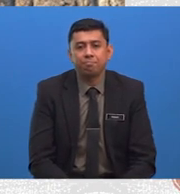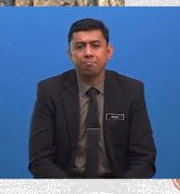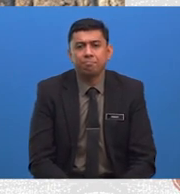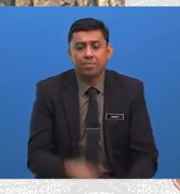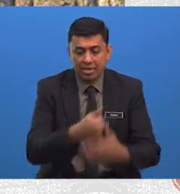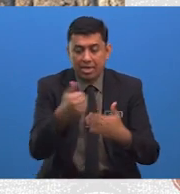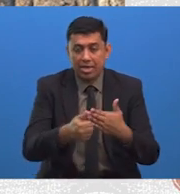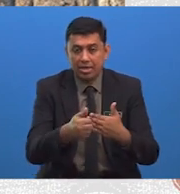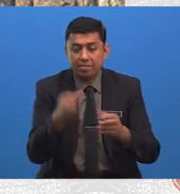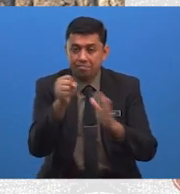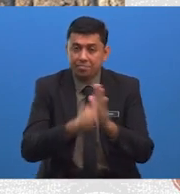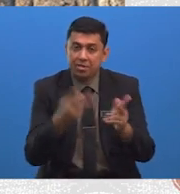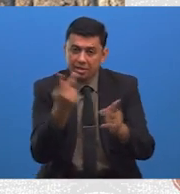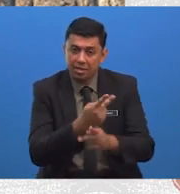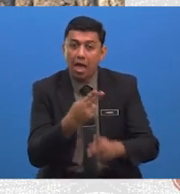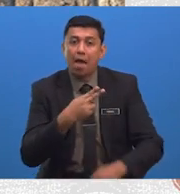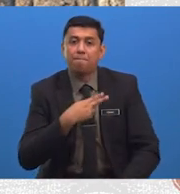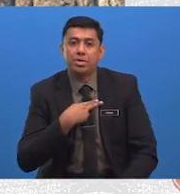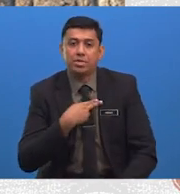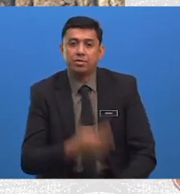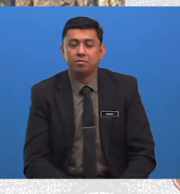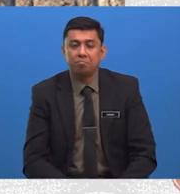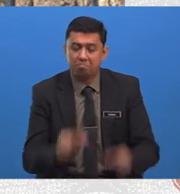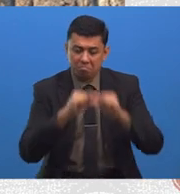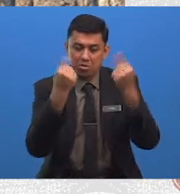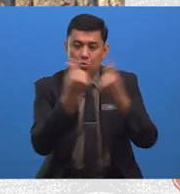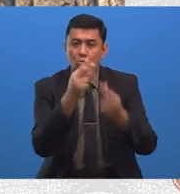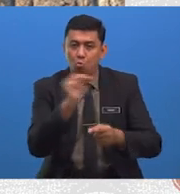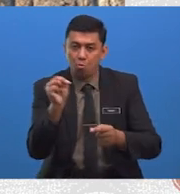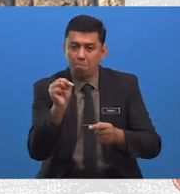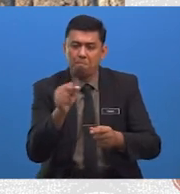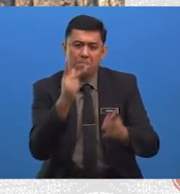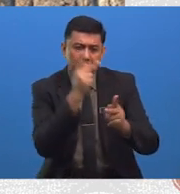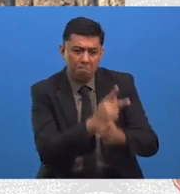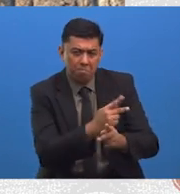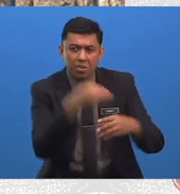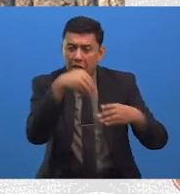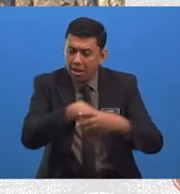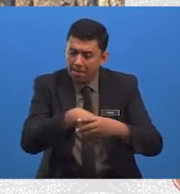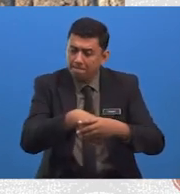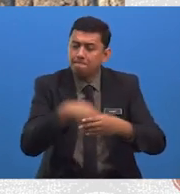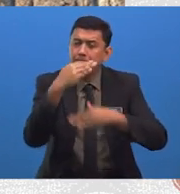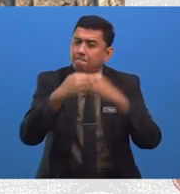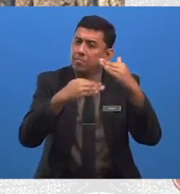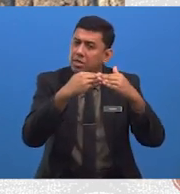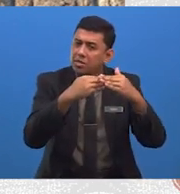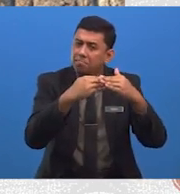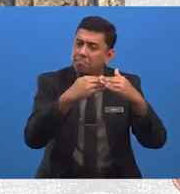Akhir sekali, golongan hamba. Golongan ini berkhidmat dalam sektor